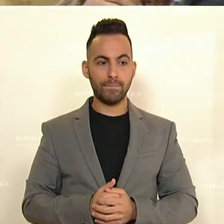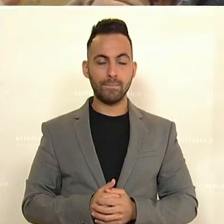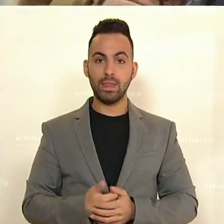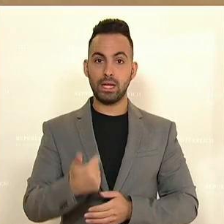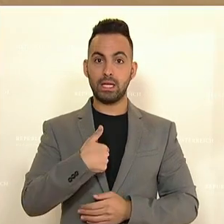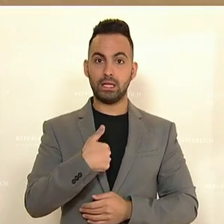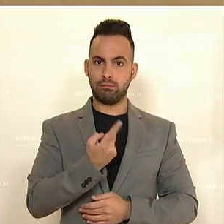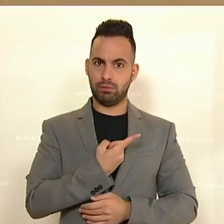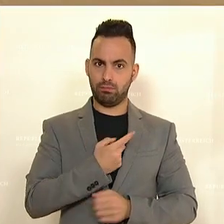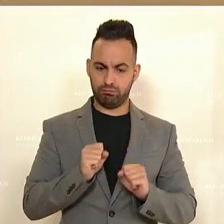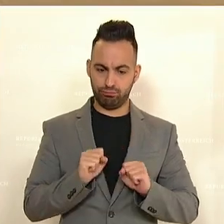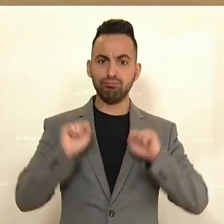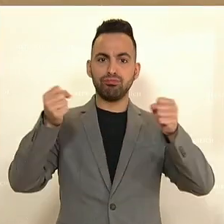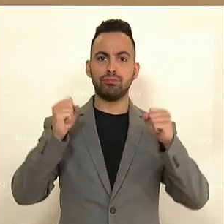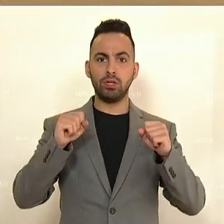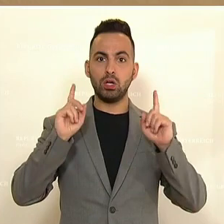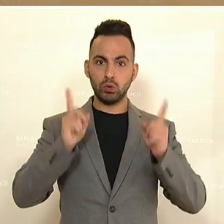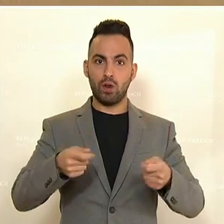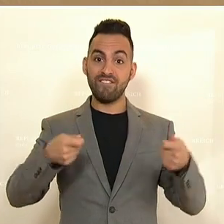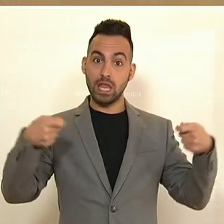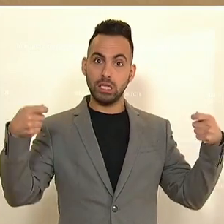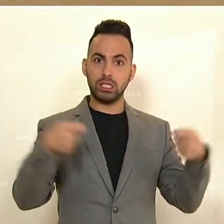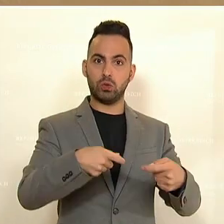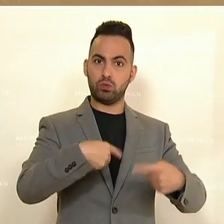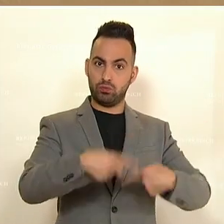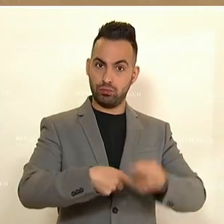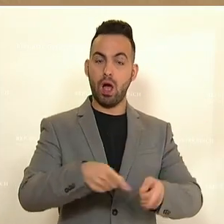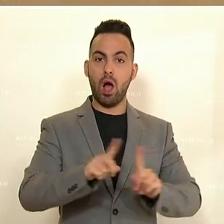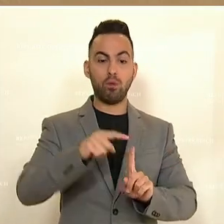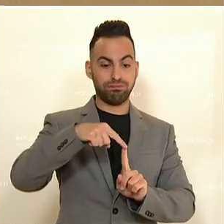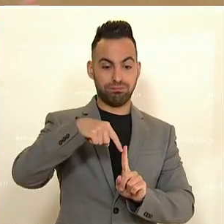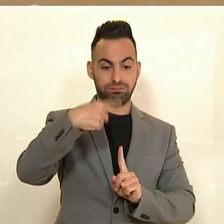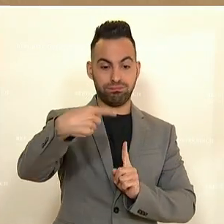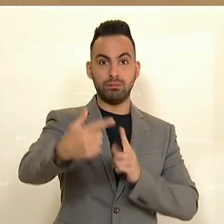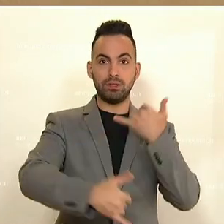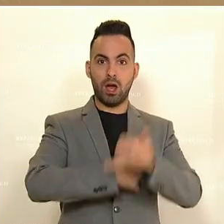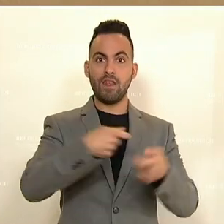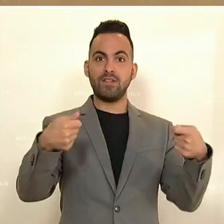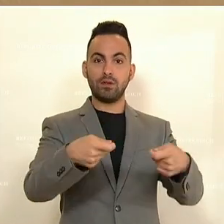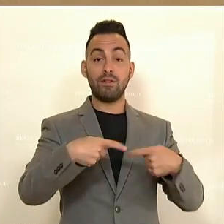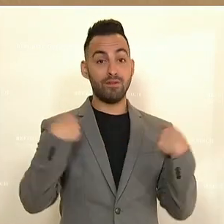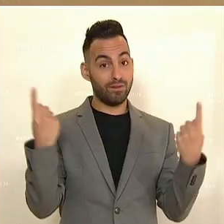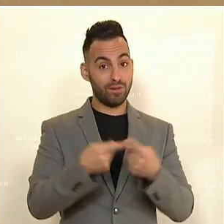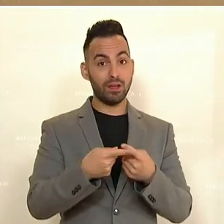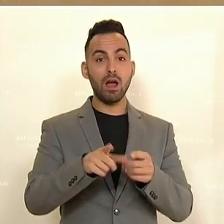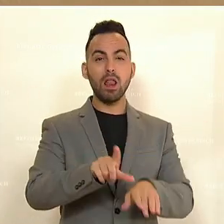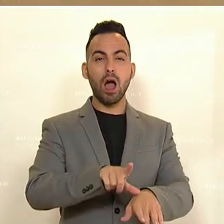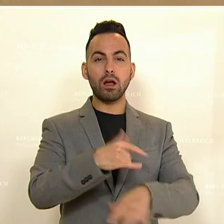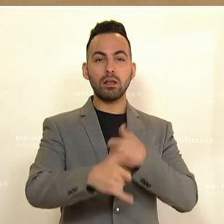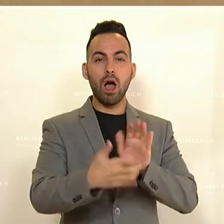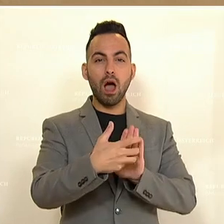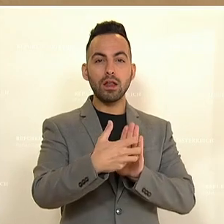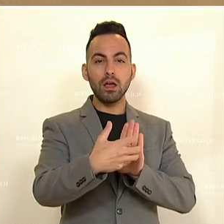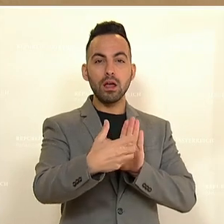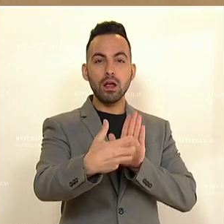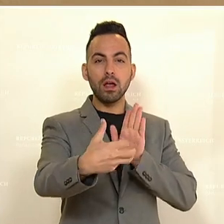Ich setze mich dafür ein, dass es eine Ausfinanzierung gibt, heuer und auch für die nächsten Jahre. Wir arbeiten an einer langjährigen Finanzierung und